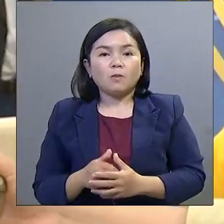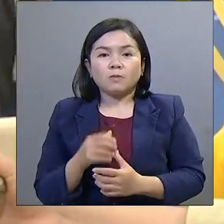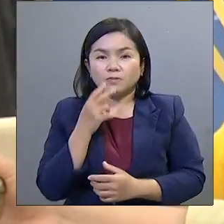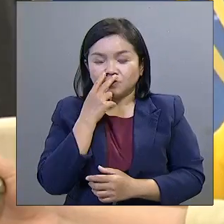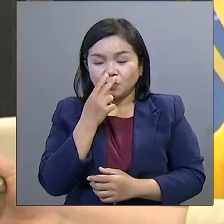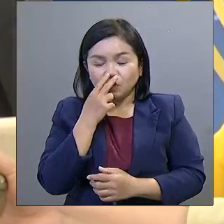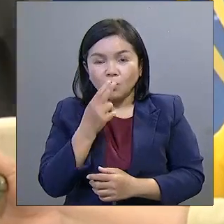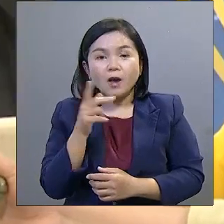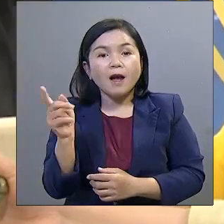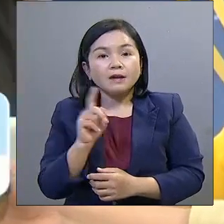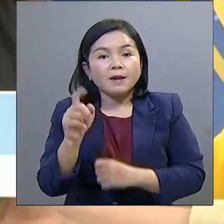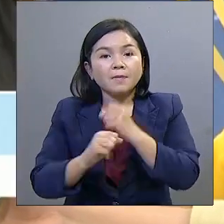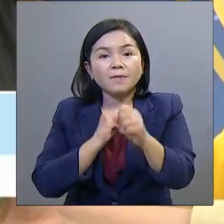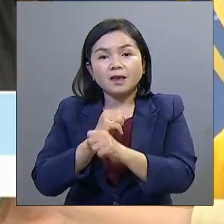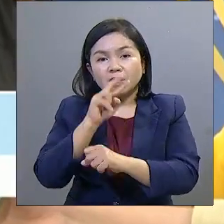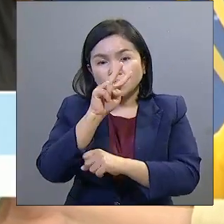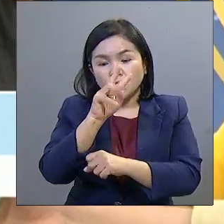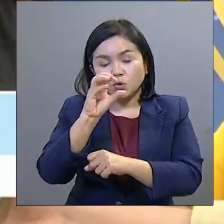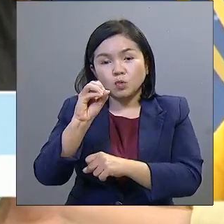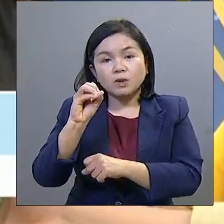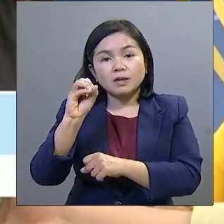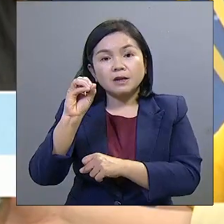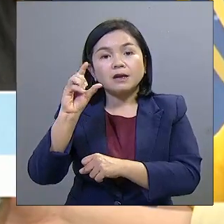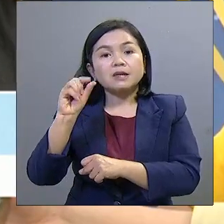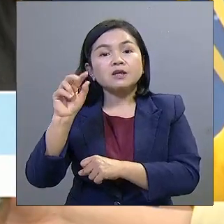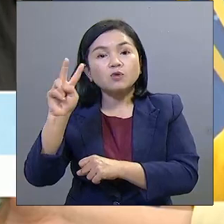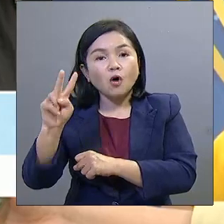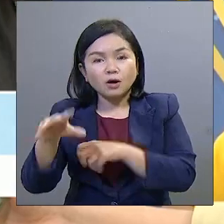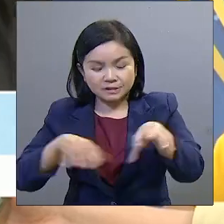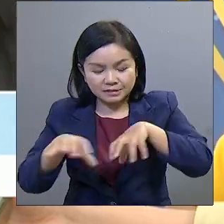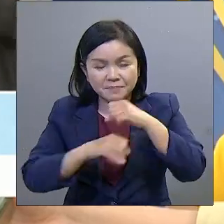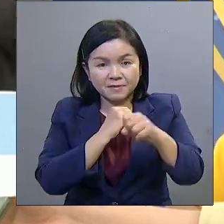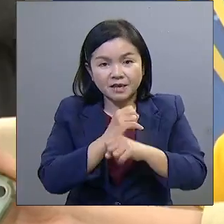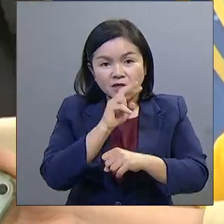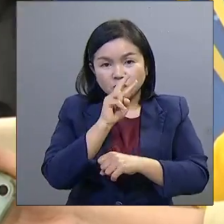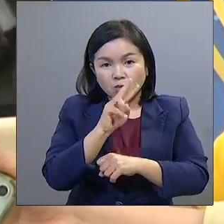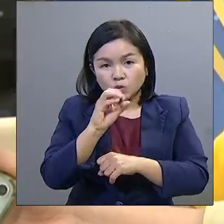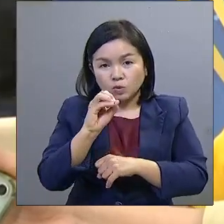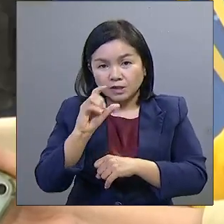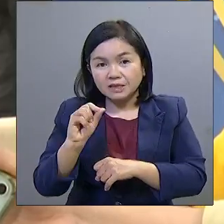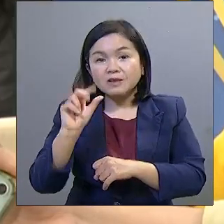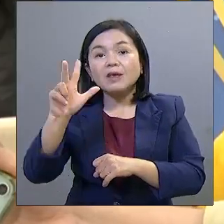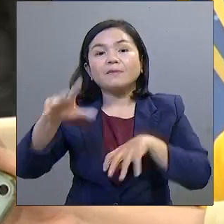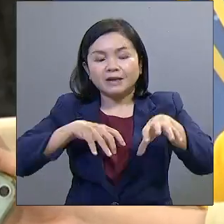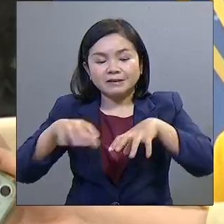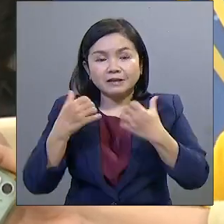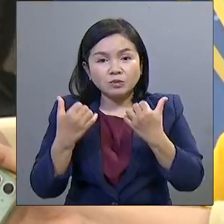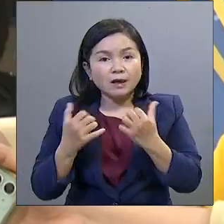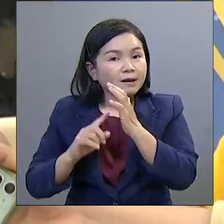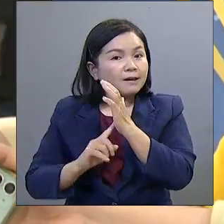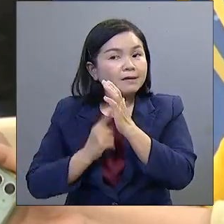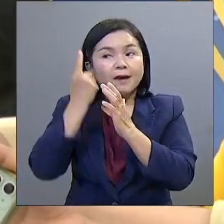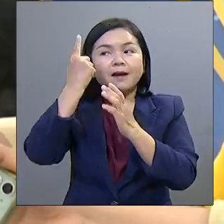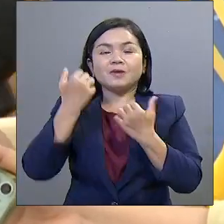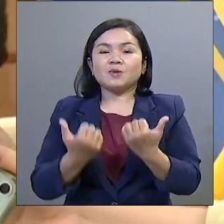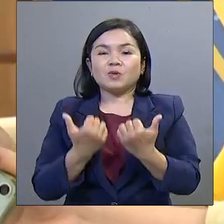เทศกาลวาฟ2022ซึ่งเราจัดในปี2023นี้นะครับก็เป็นอีกงานหนึ่งซึ่งจะเป็นการปฐมฤกษ์ของปีแล้วก็ท